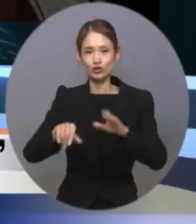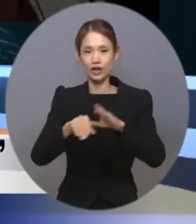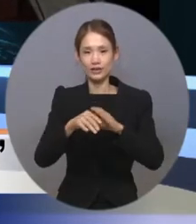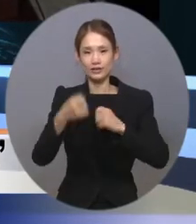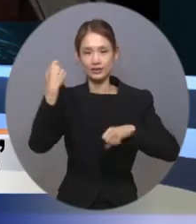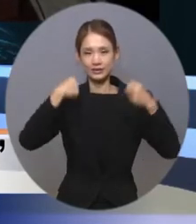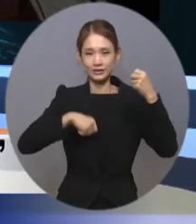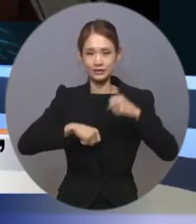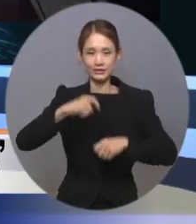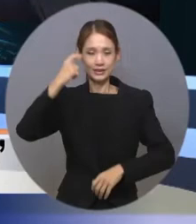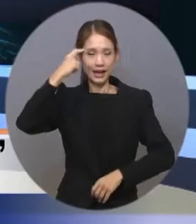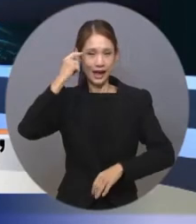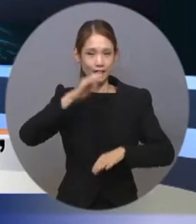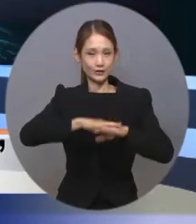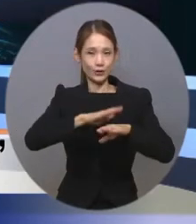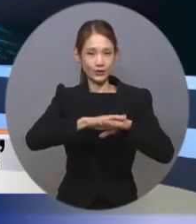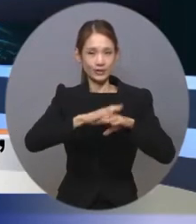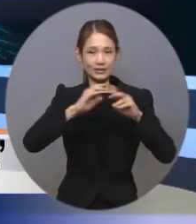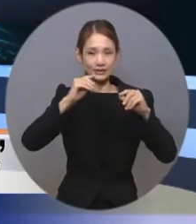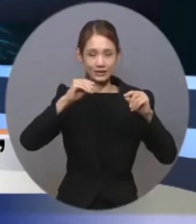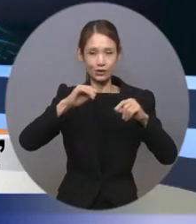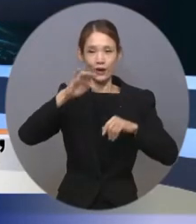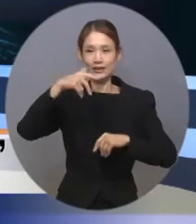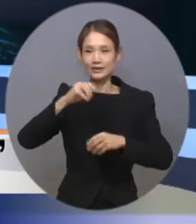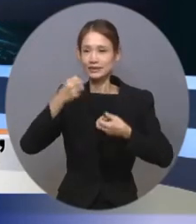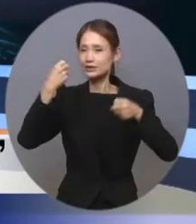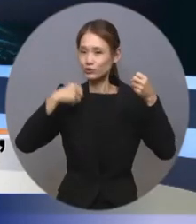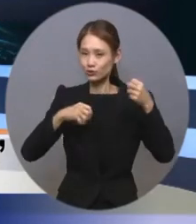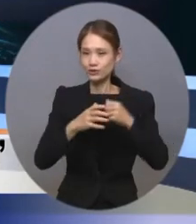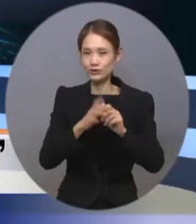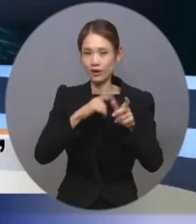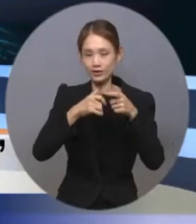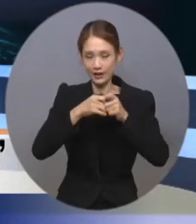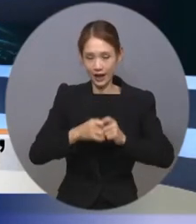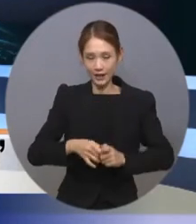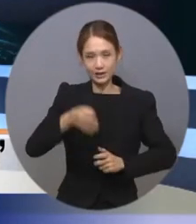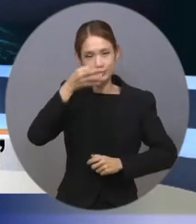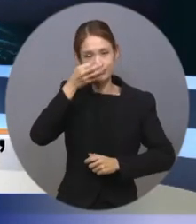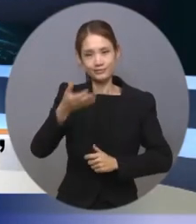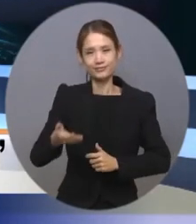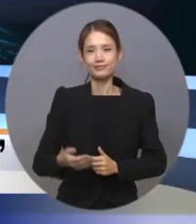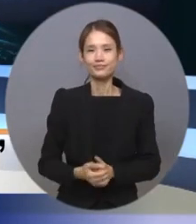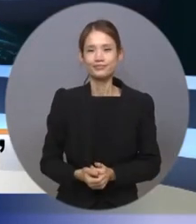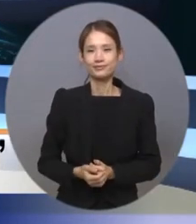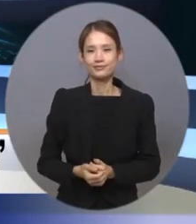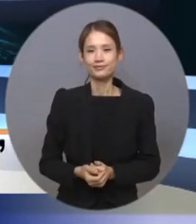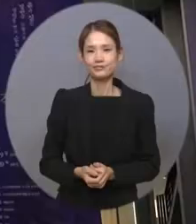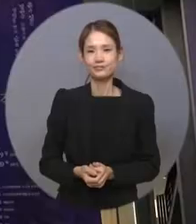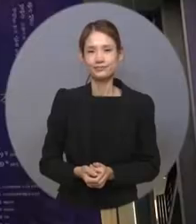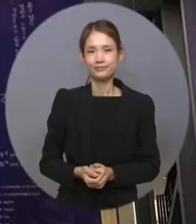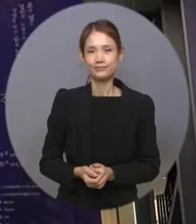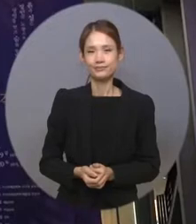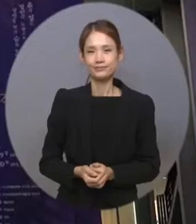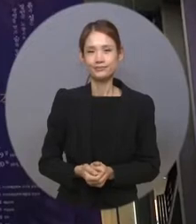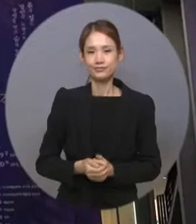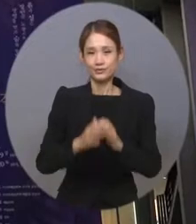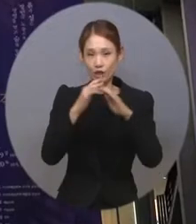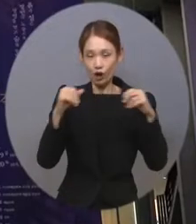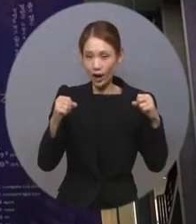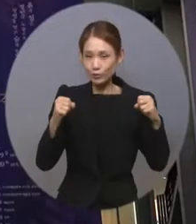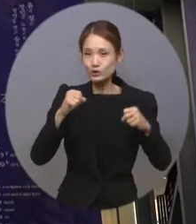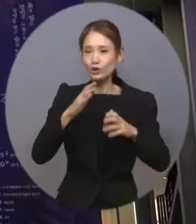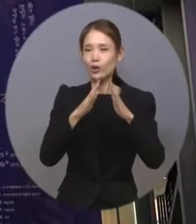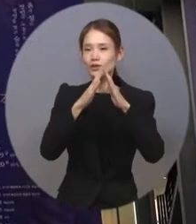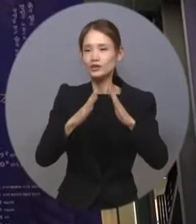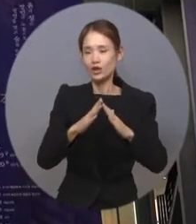작업무용극 생각하는 손 흙과 실의 춤인데요. 자세한 내용 서승리 기자가 전합니다. 전라북도